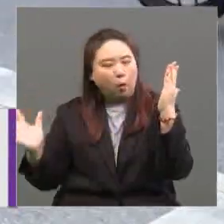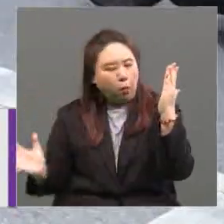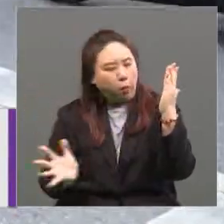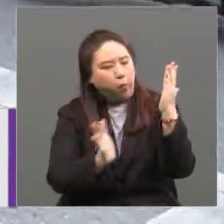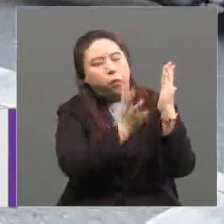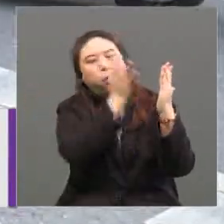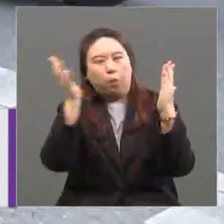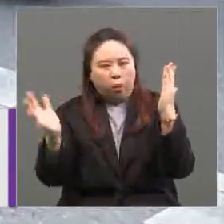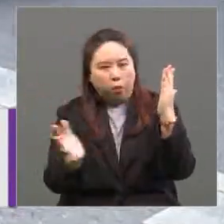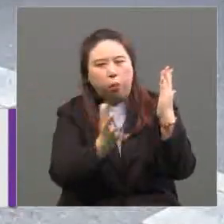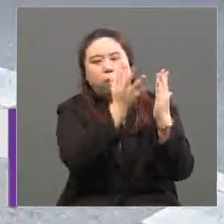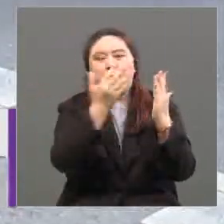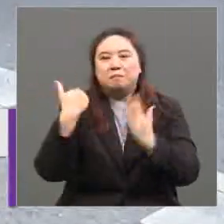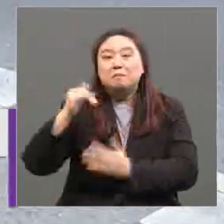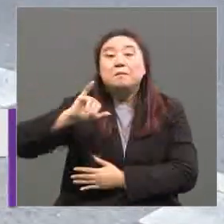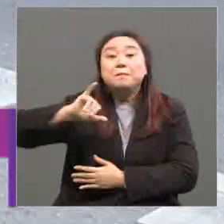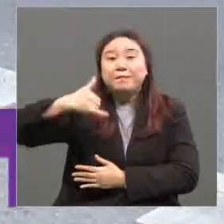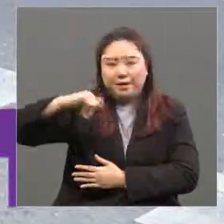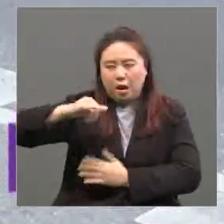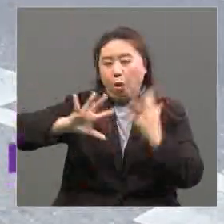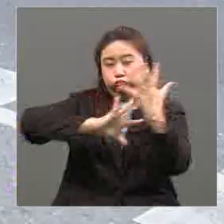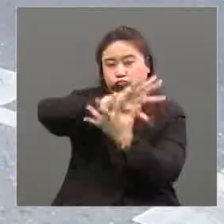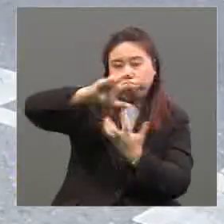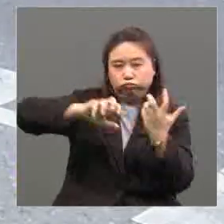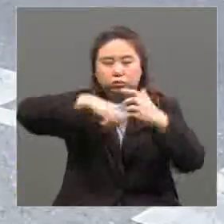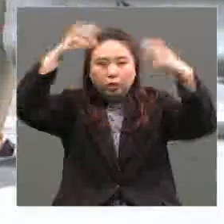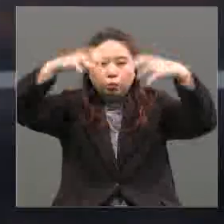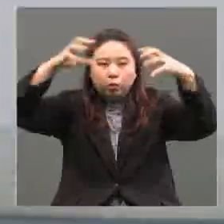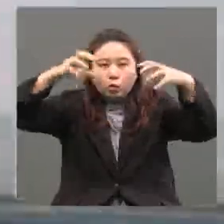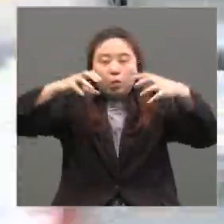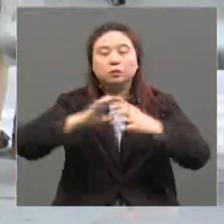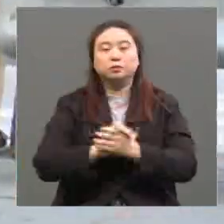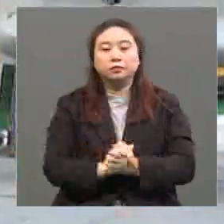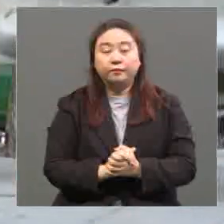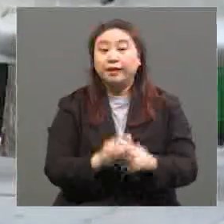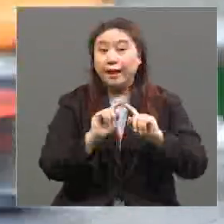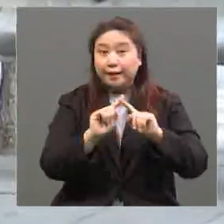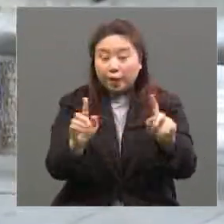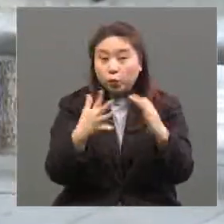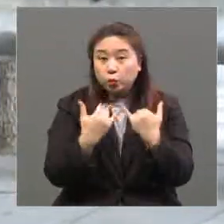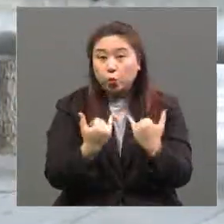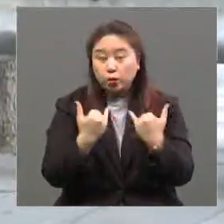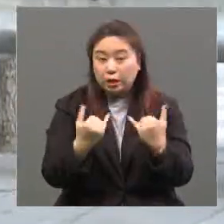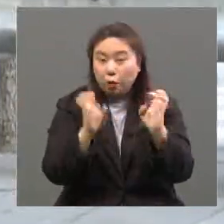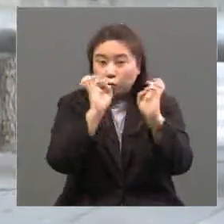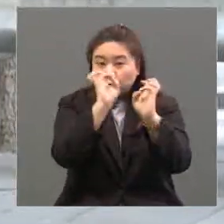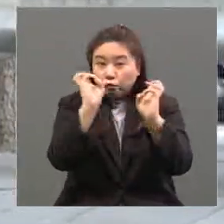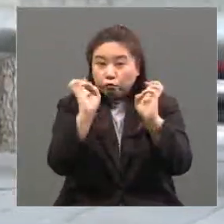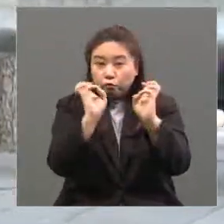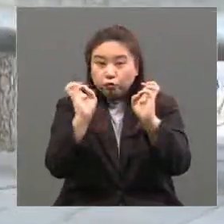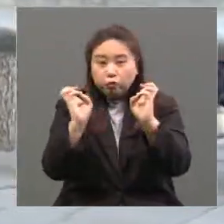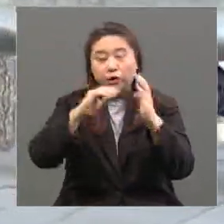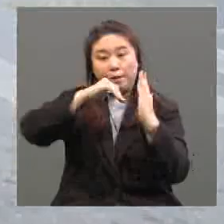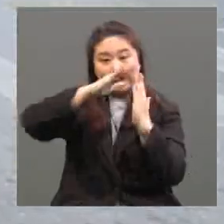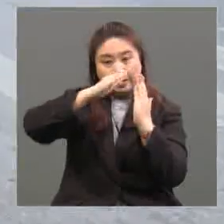นทำให้บริเวณดังกล่าวอาจจะมีฝนฟ้าคะนองบางแห่งเกิดขึ้นได้ค่ะแต่ว่าฝุ่นละอองในระยะนี้บริเวณภาคเหนือภาคตะวัน